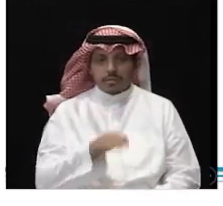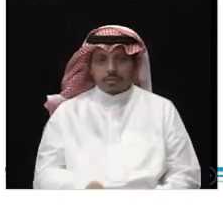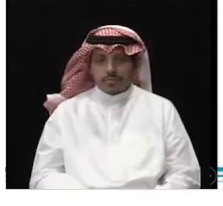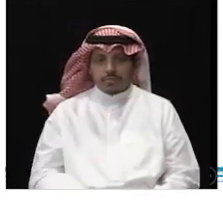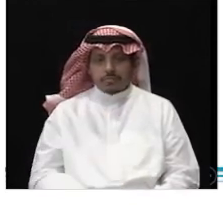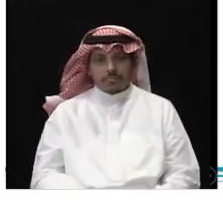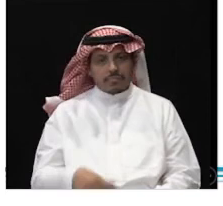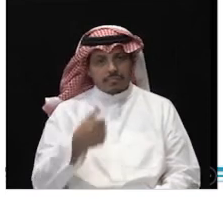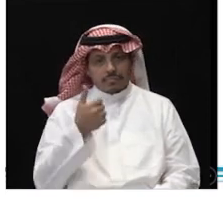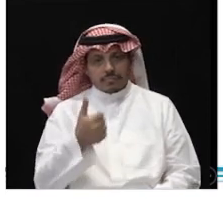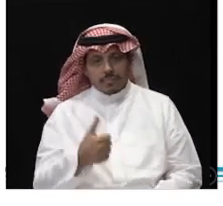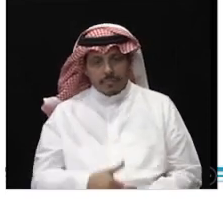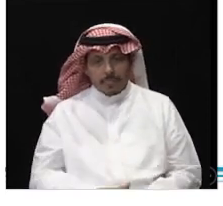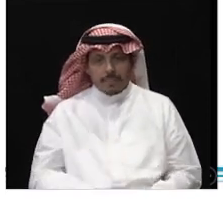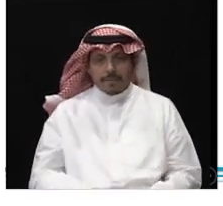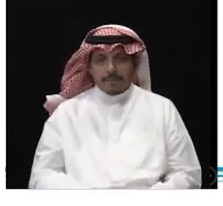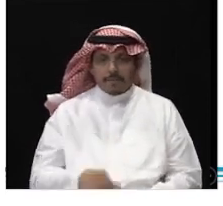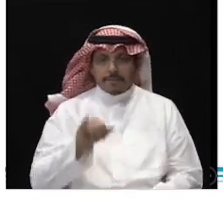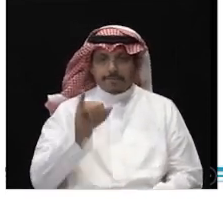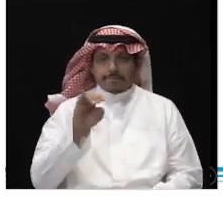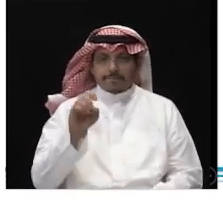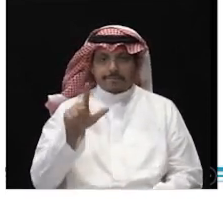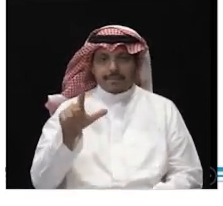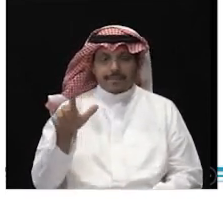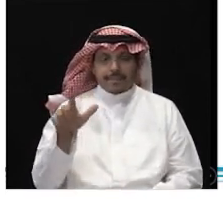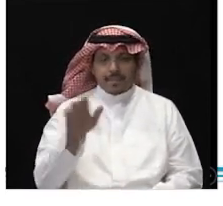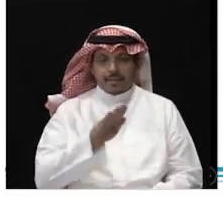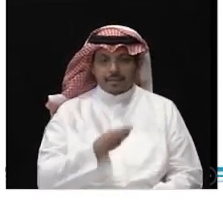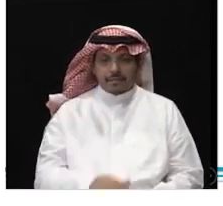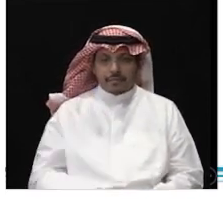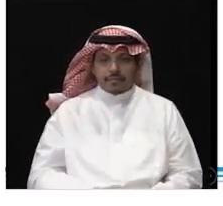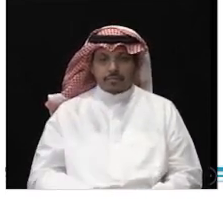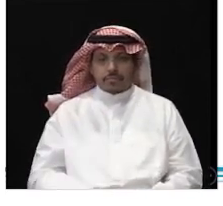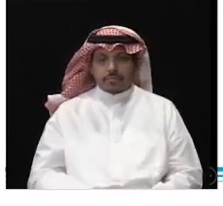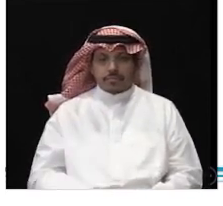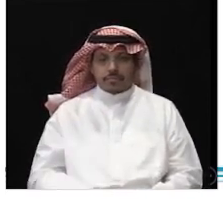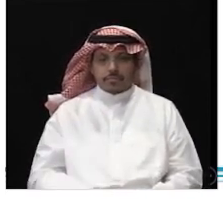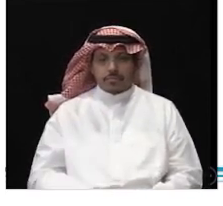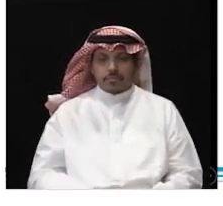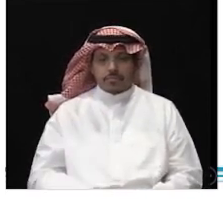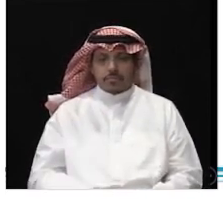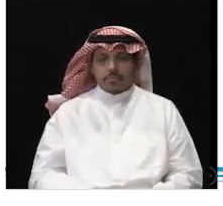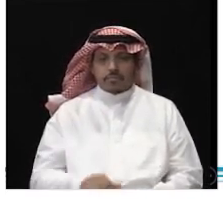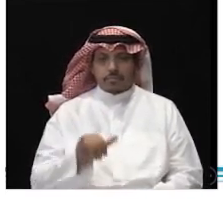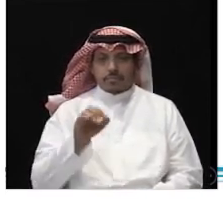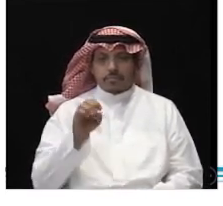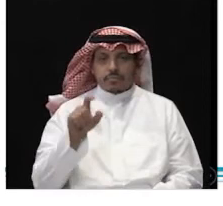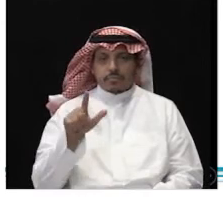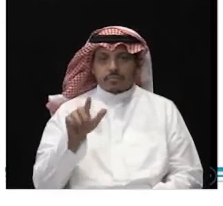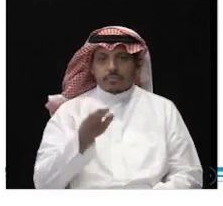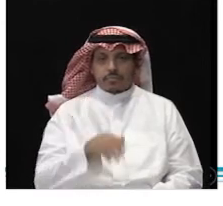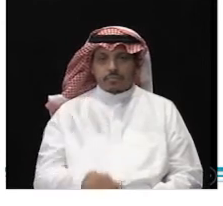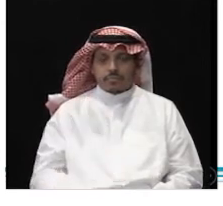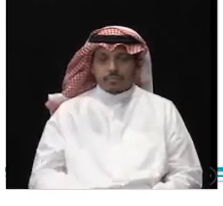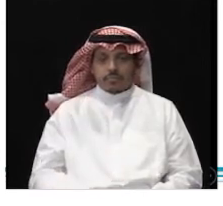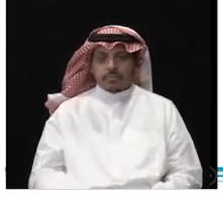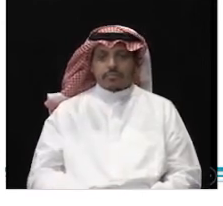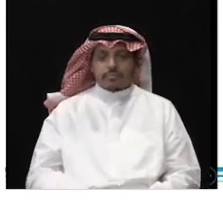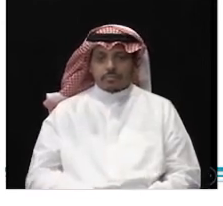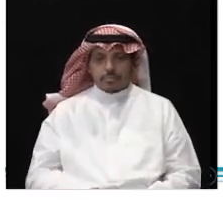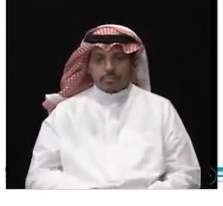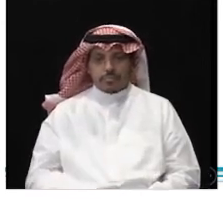مجلس، أحسنتم، مجلس، مجلس، رائعون، مجلس،